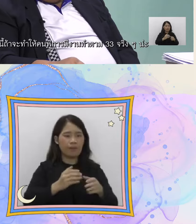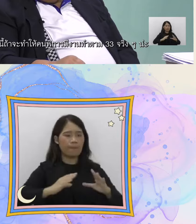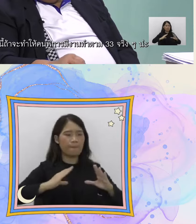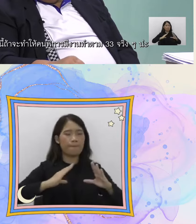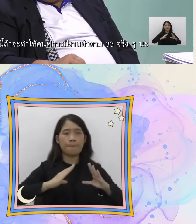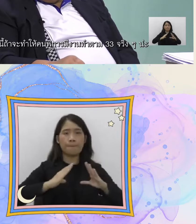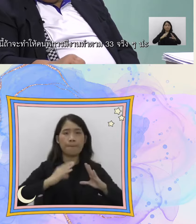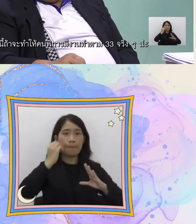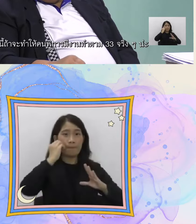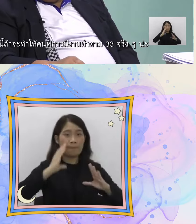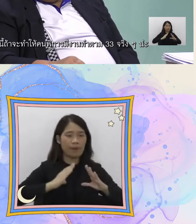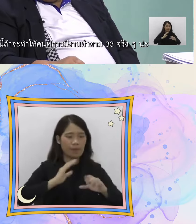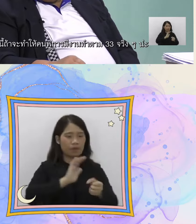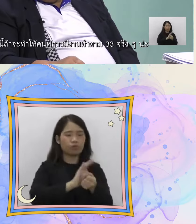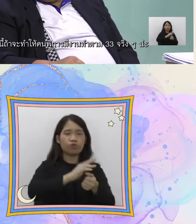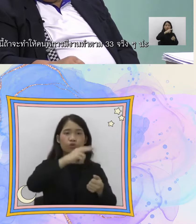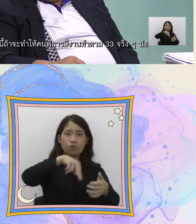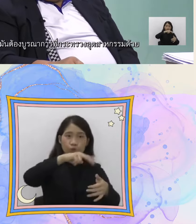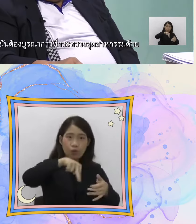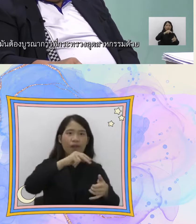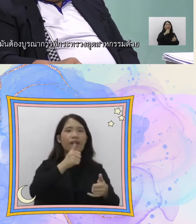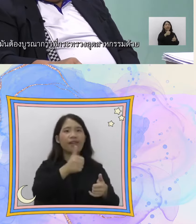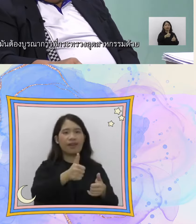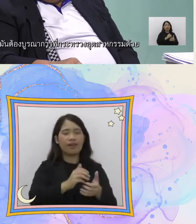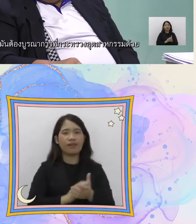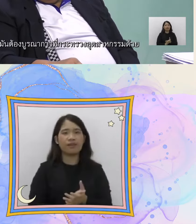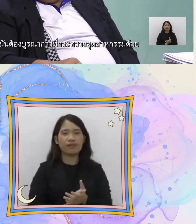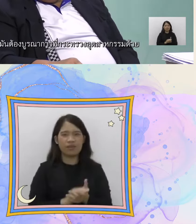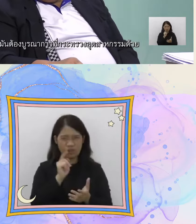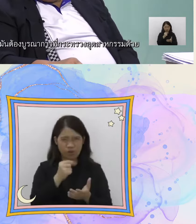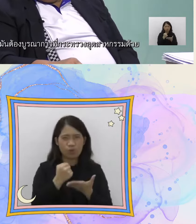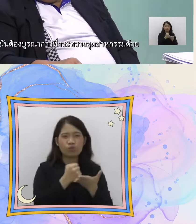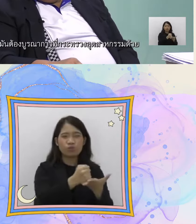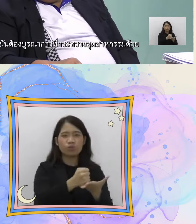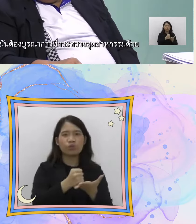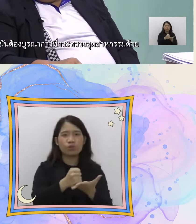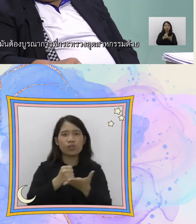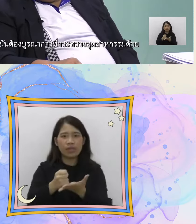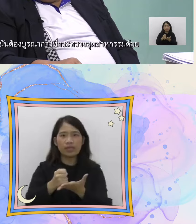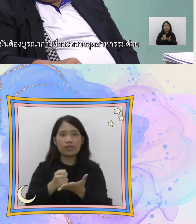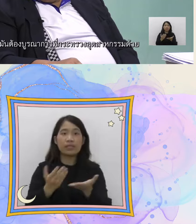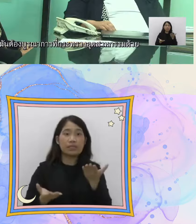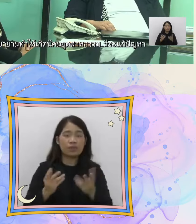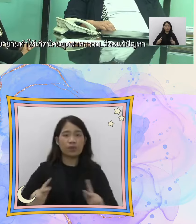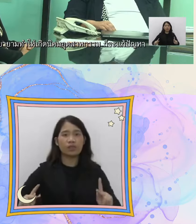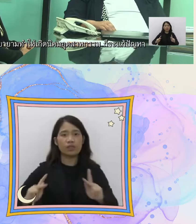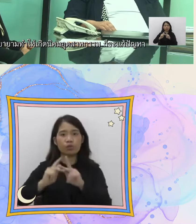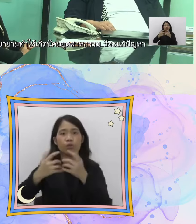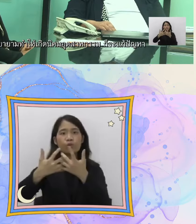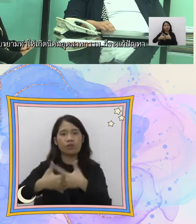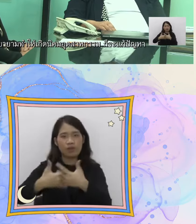ปท since GOTS stabilizeท